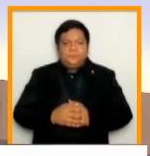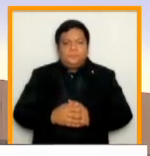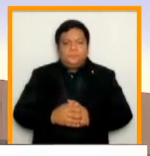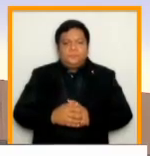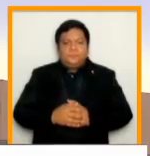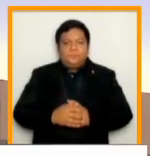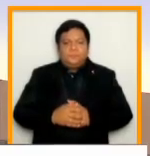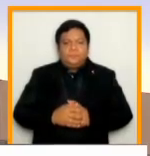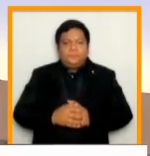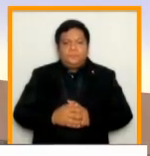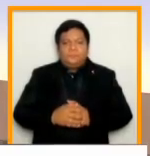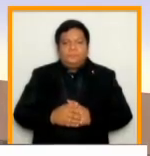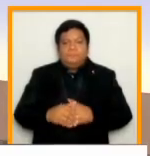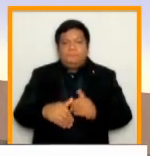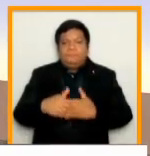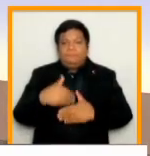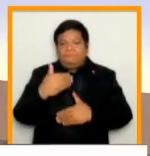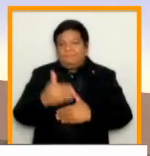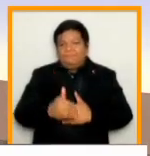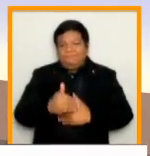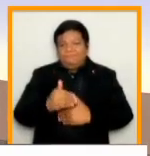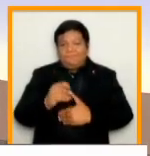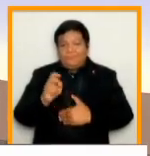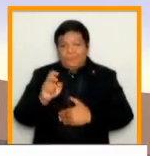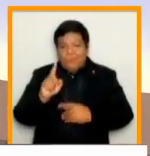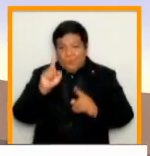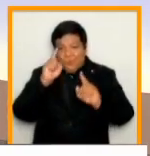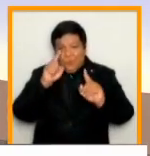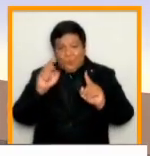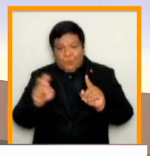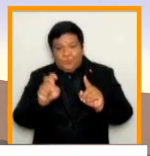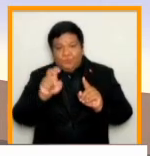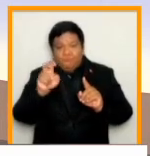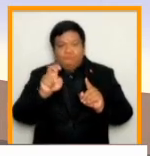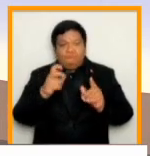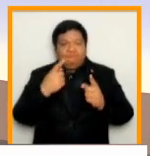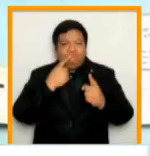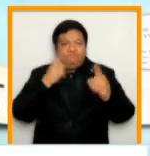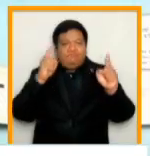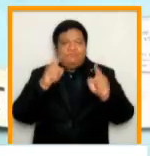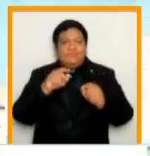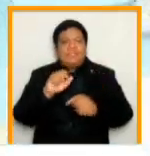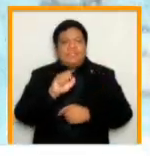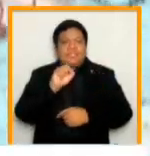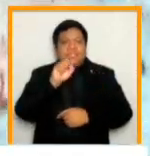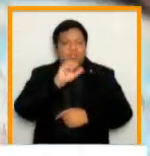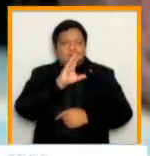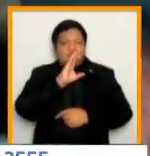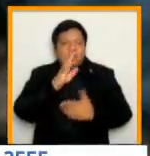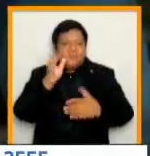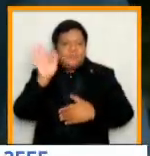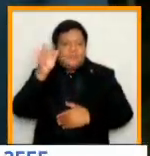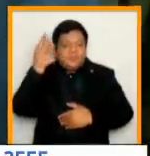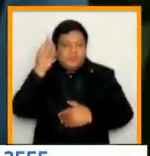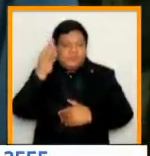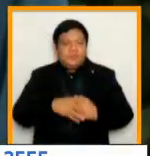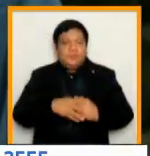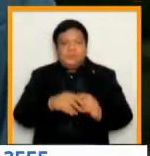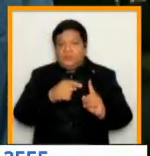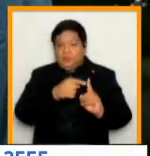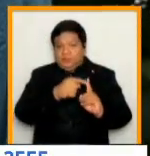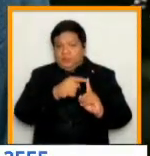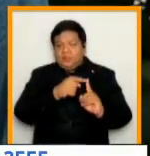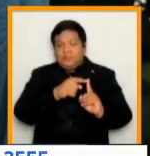Travel goals achieved na raw yan ng isang senior citizen sa France. Sa edad po na 83, napuntahan na raw ni